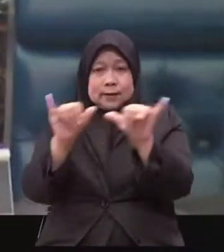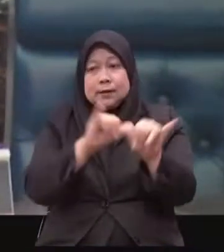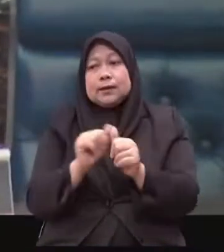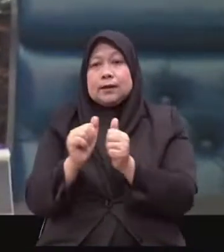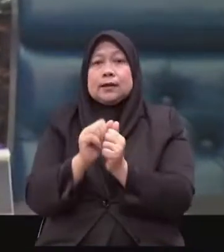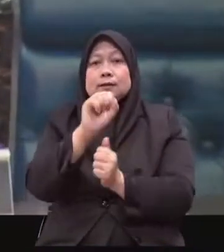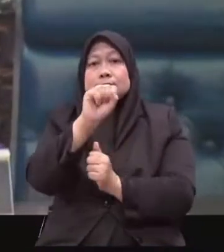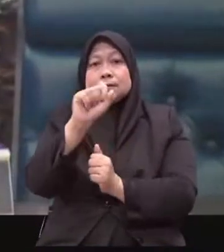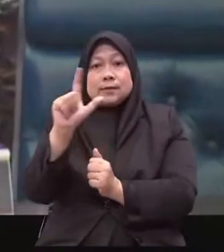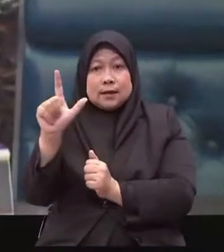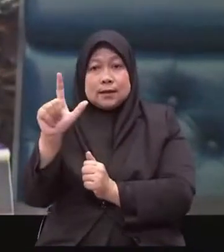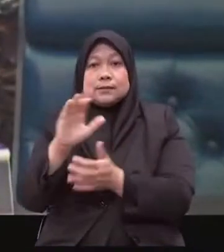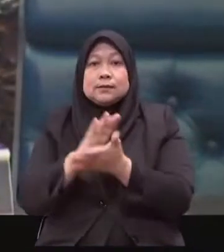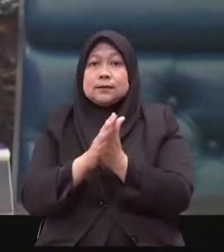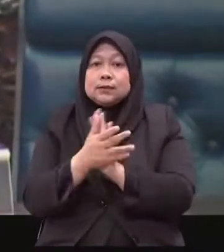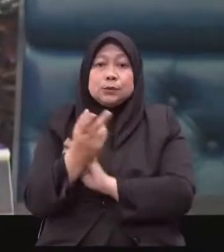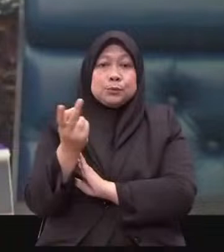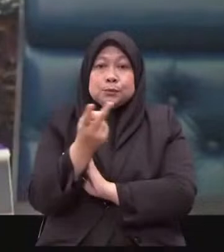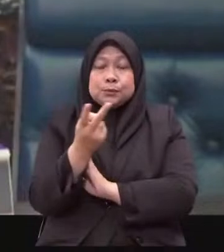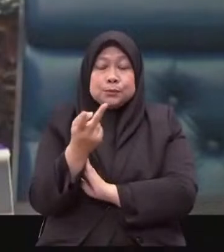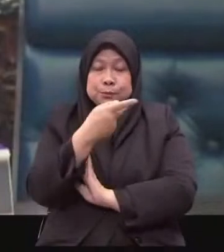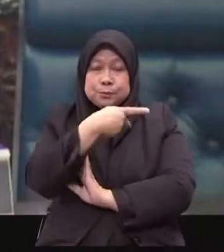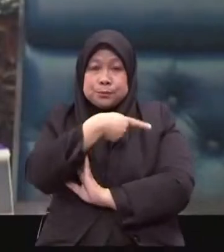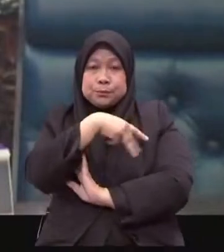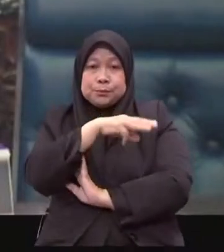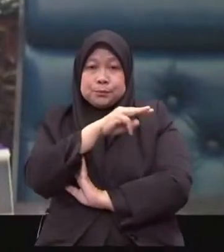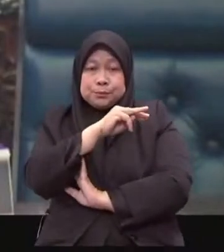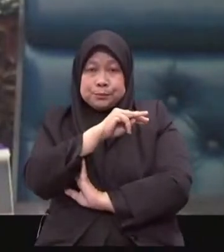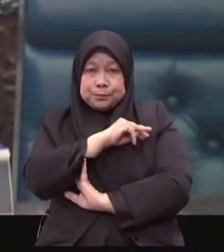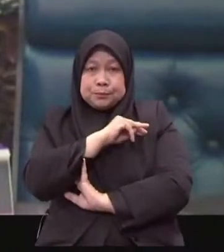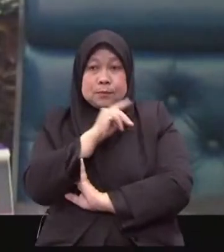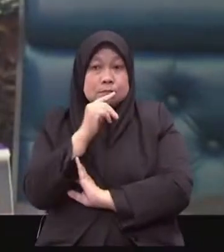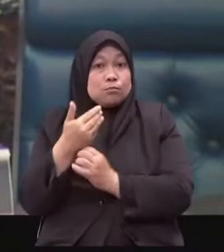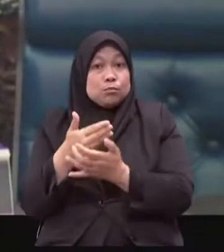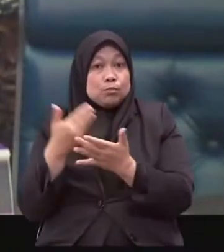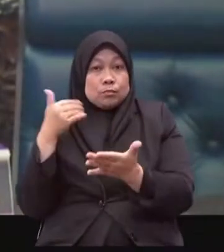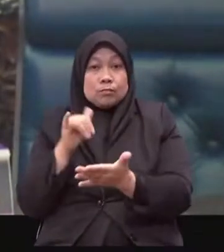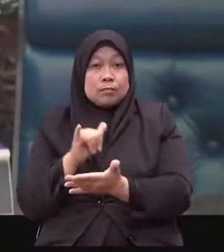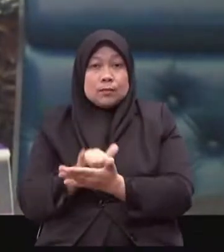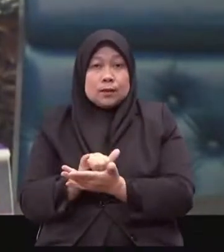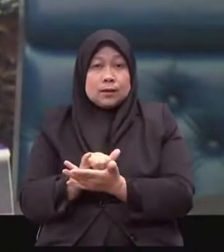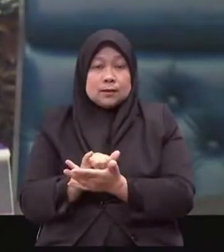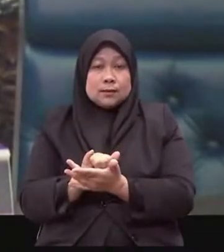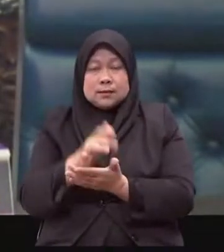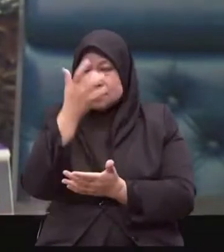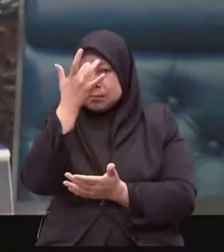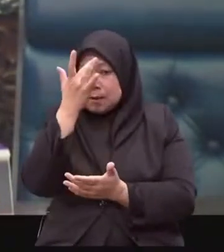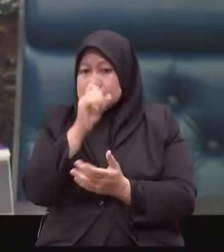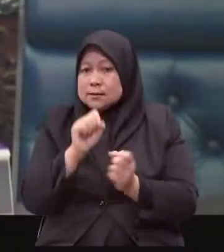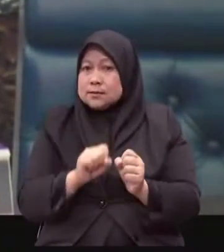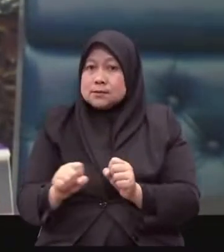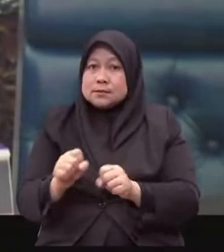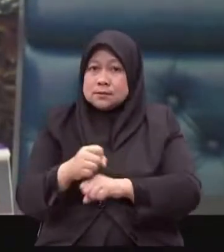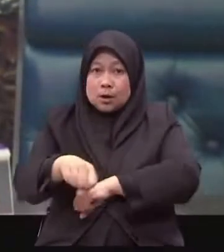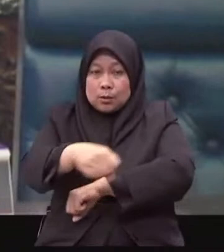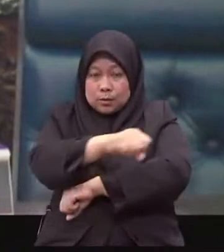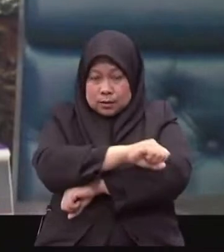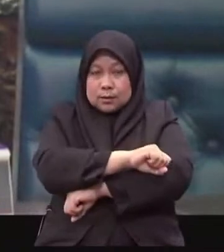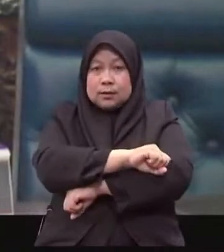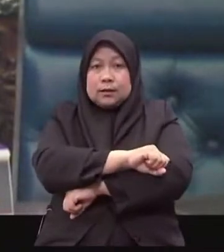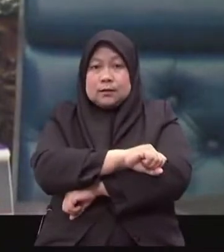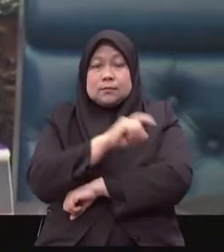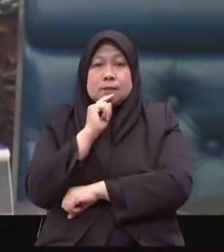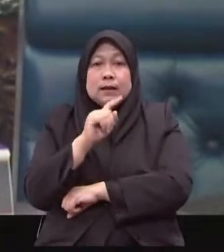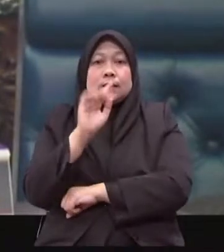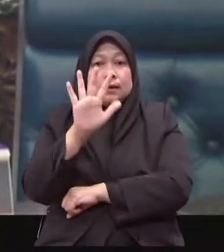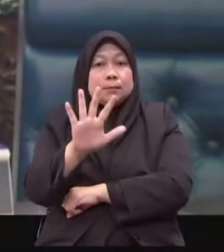SSL negara beberapa pendekatan dalam oleh Kementerian sebelum ini Smart Sawah Besar SDB dan juga pendekatan